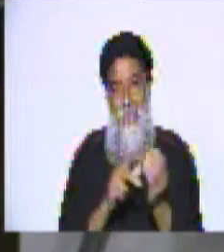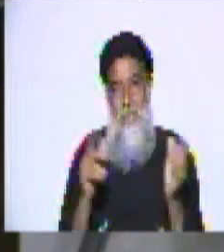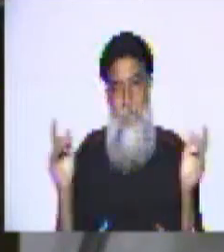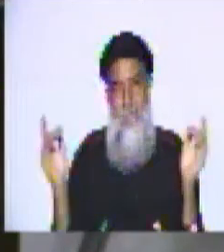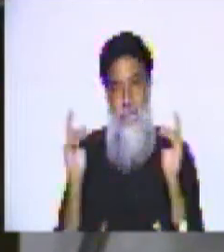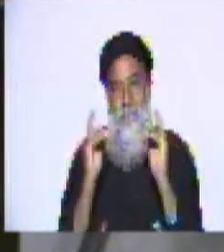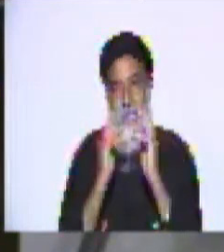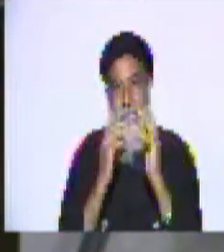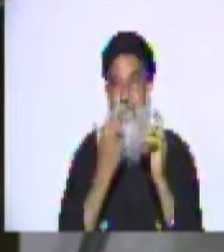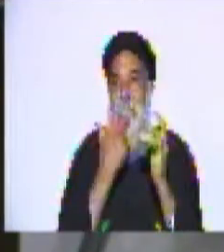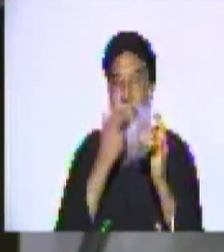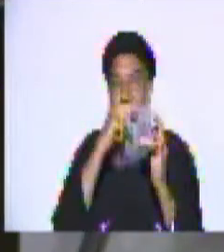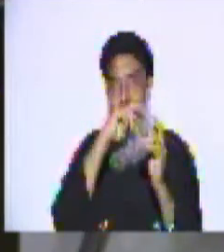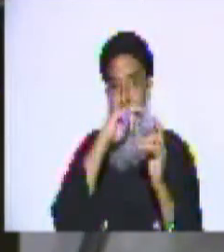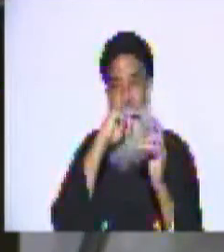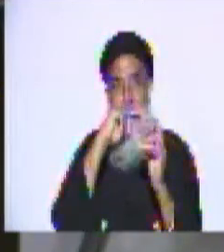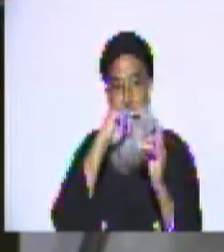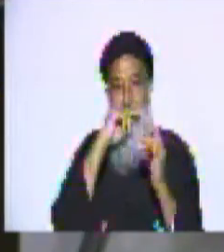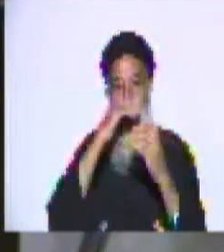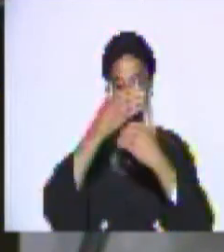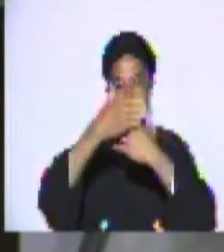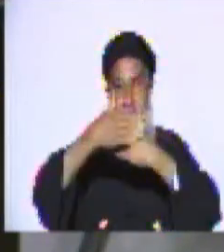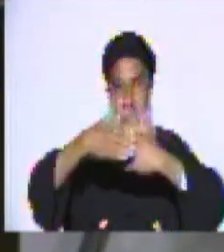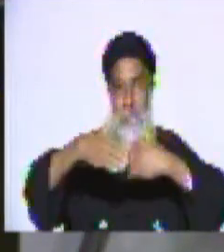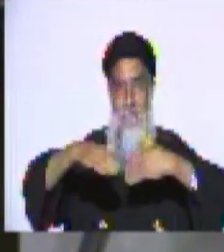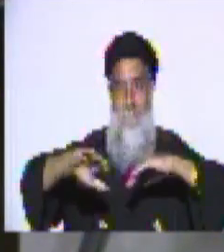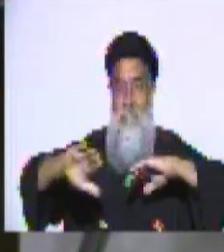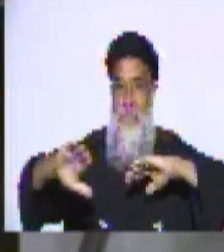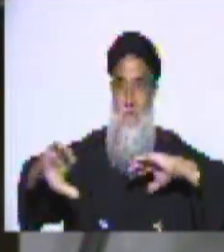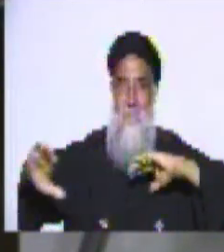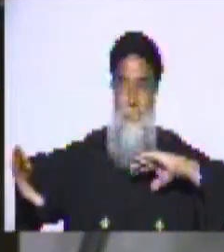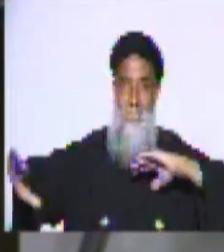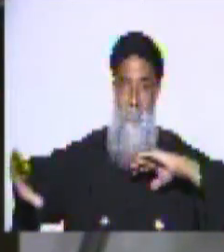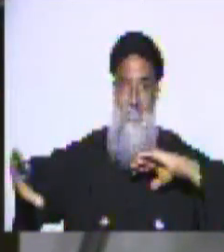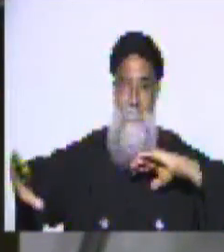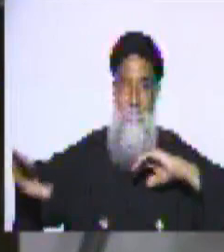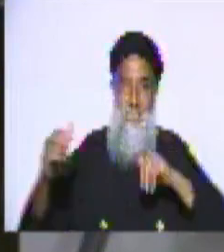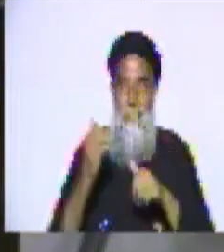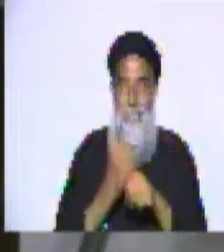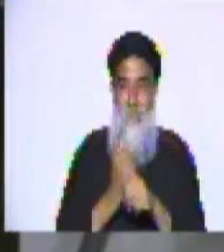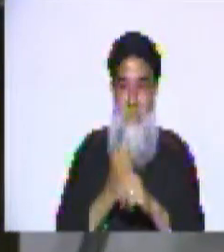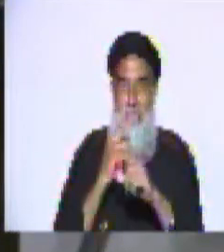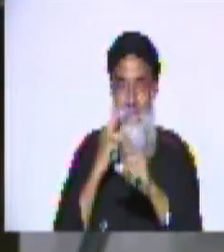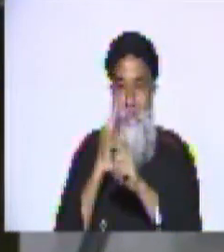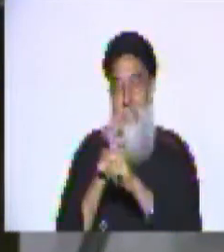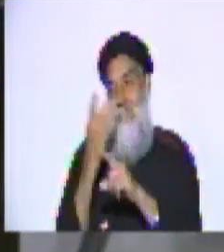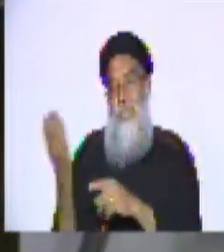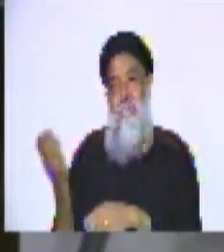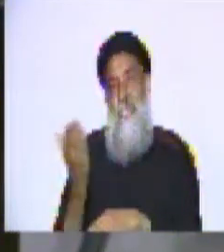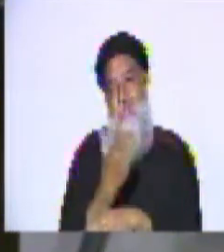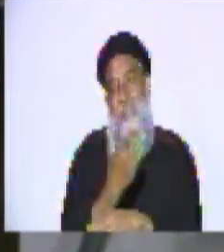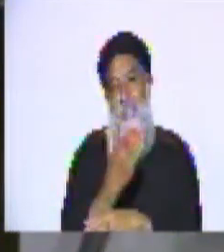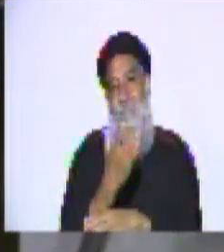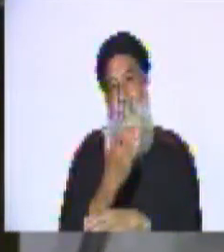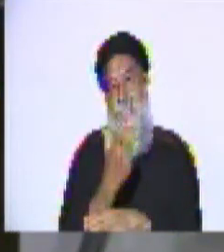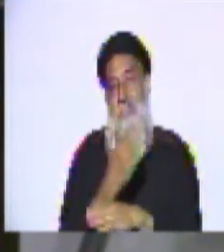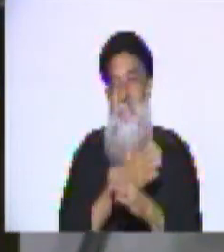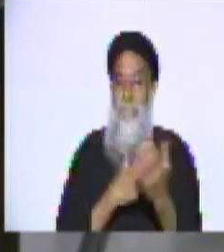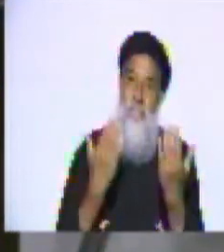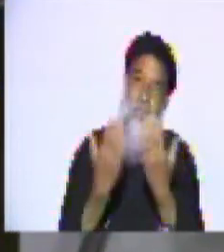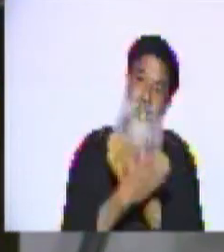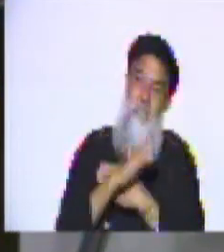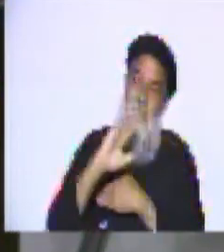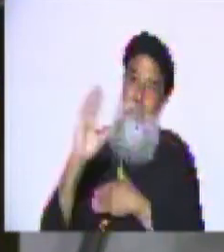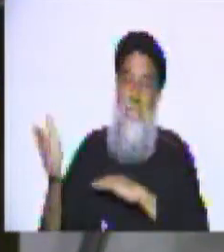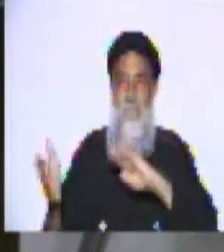وزنى بيتفصل عن زوجته إلا إذا قبلته هي بقى، سمحته. والعكس طبعا، لو